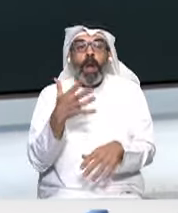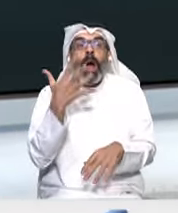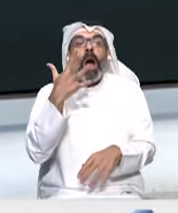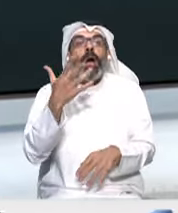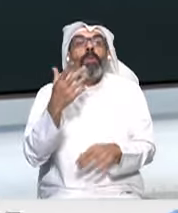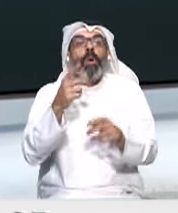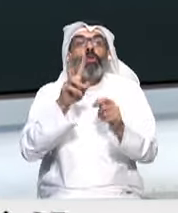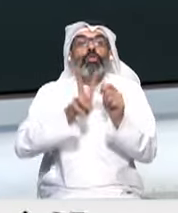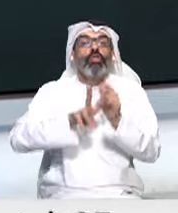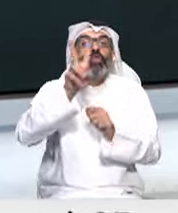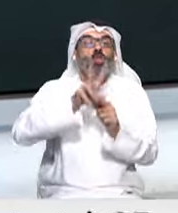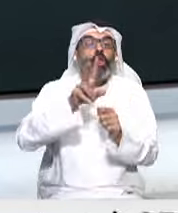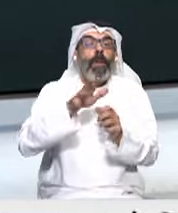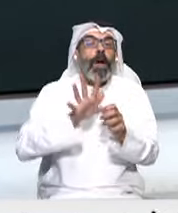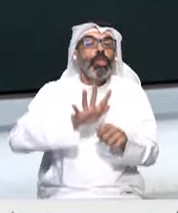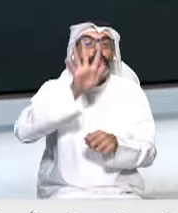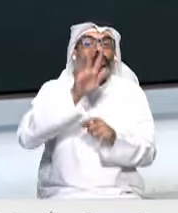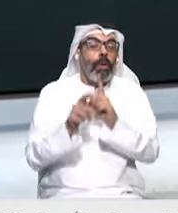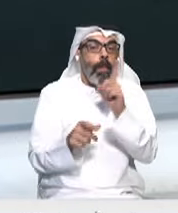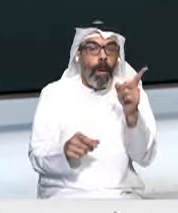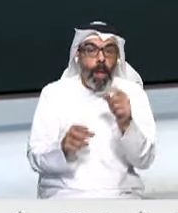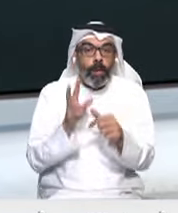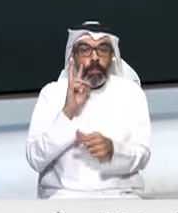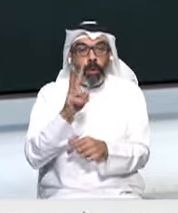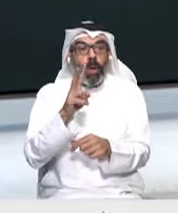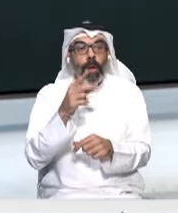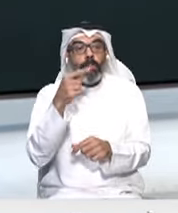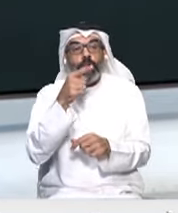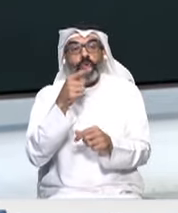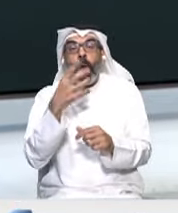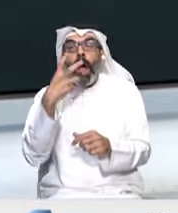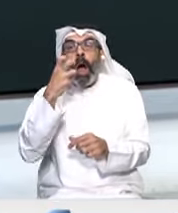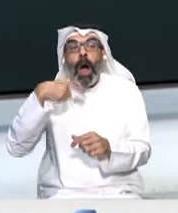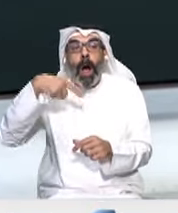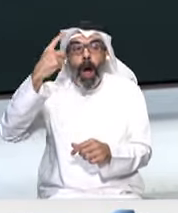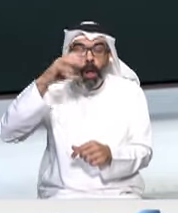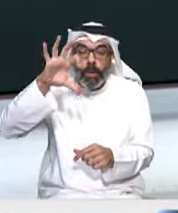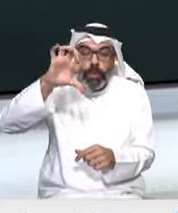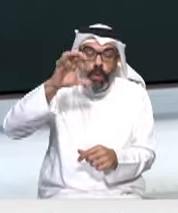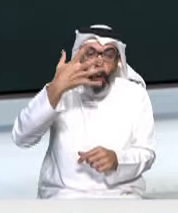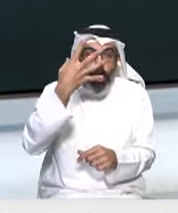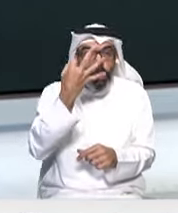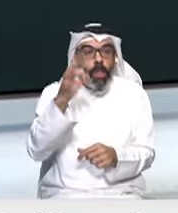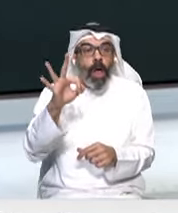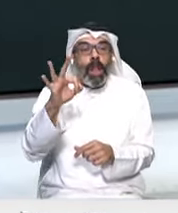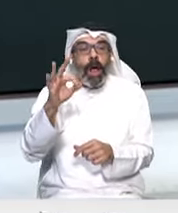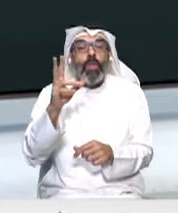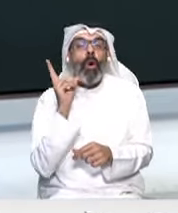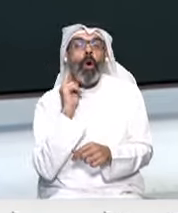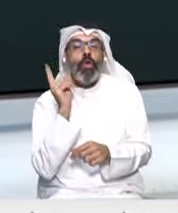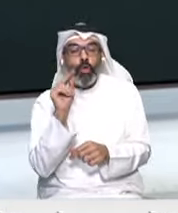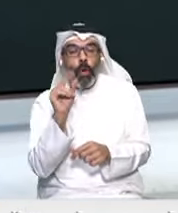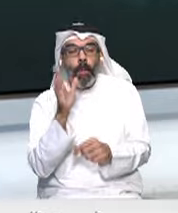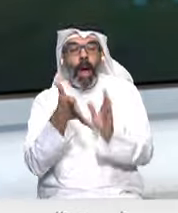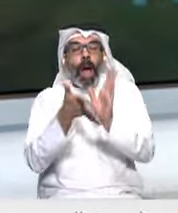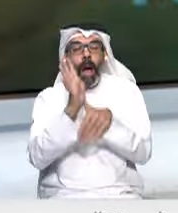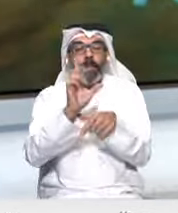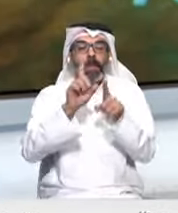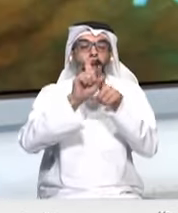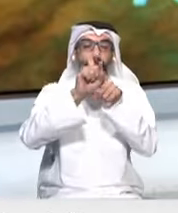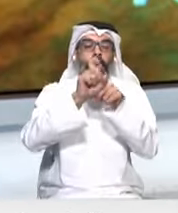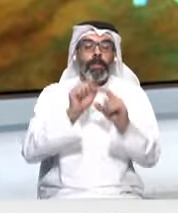في الساعة. درجة الحرارة الحالية في مدينة الكويت وضواحيها 39 درجة مئوية، الرطوبة النسبية متدنية